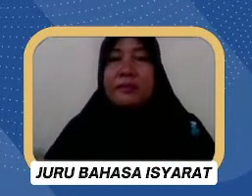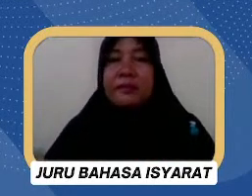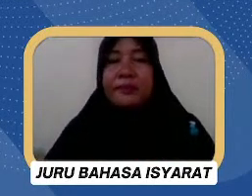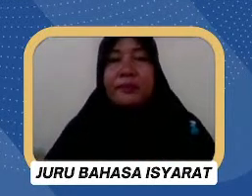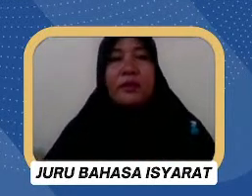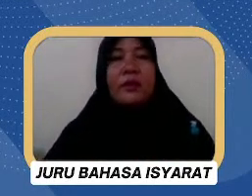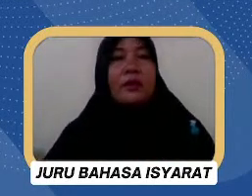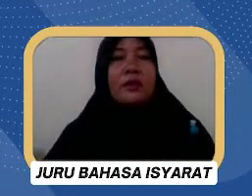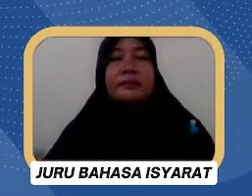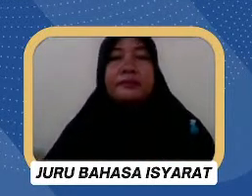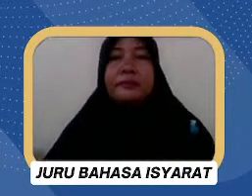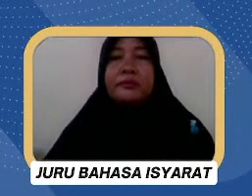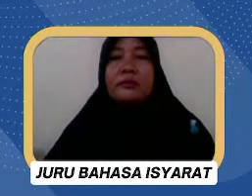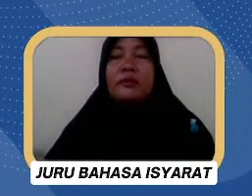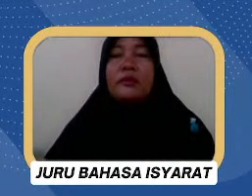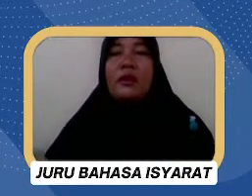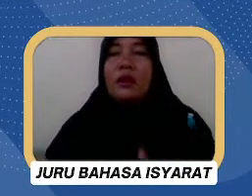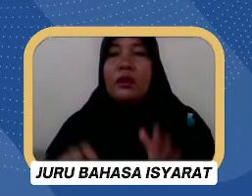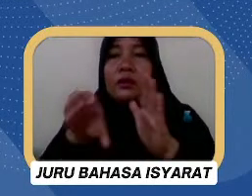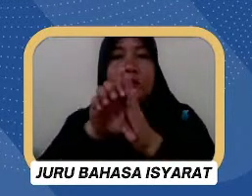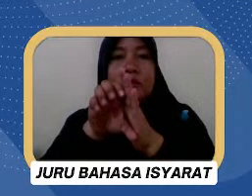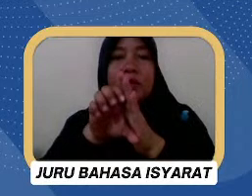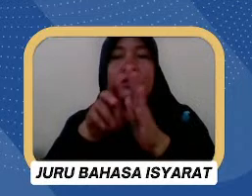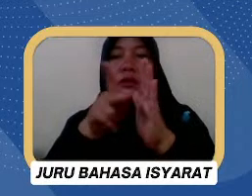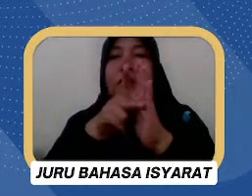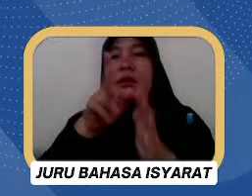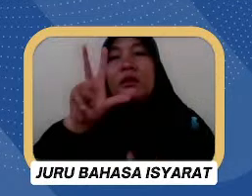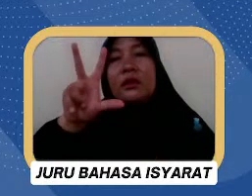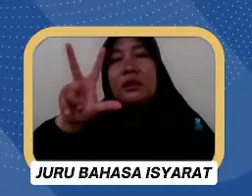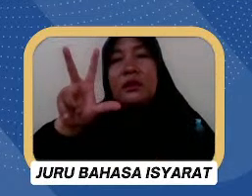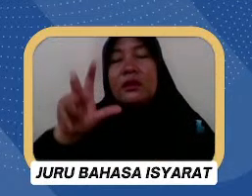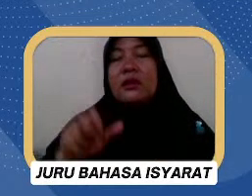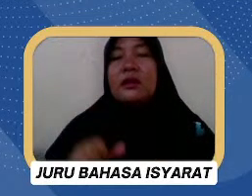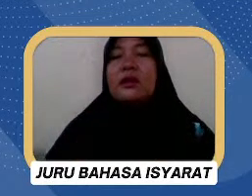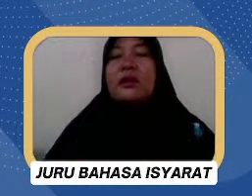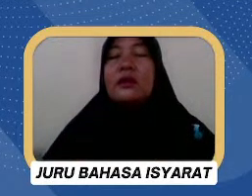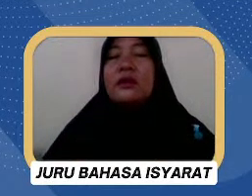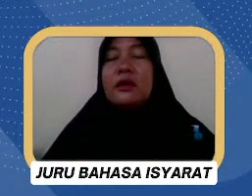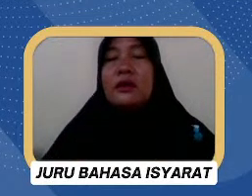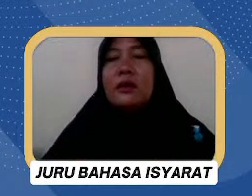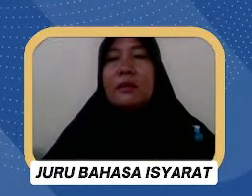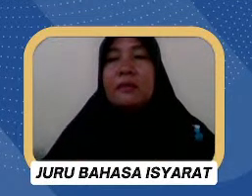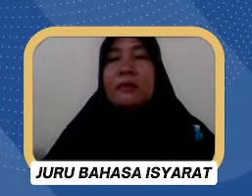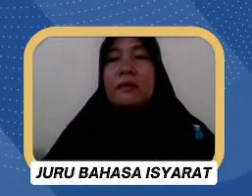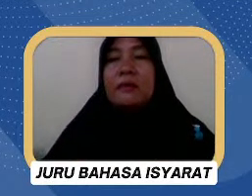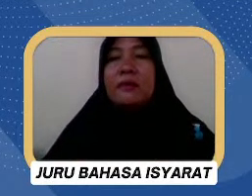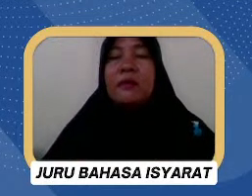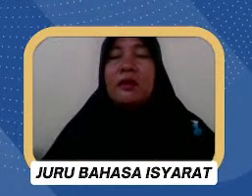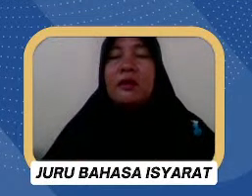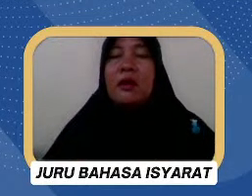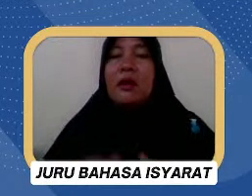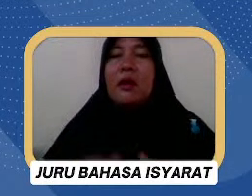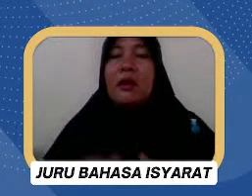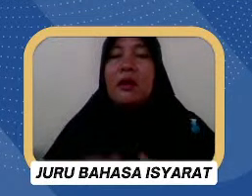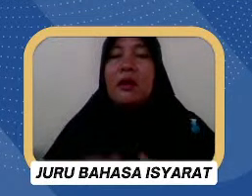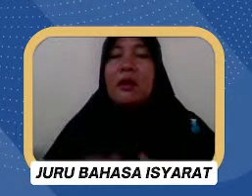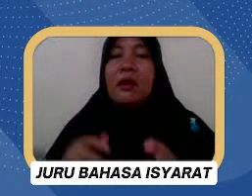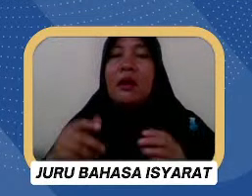Kemudian yang contoh yang ketiga, misalkan ada bullying atau perundungan. Ini di